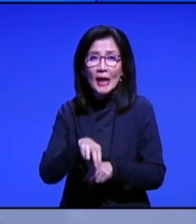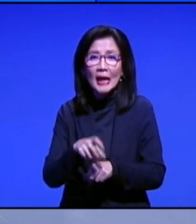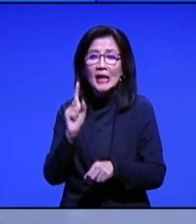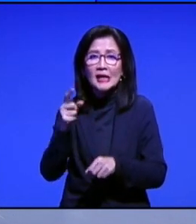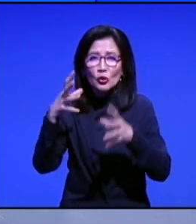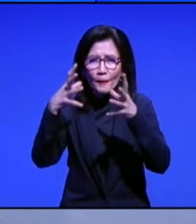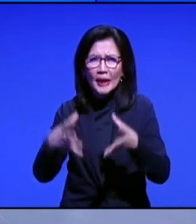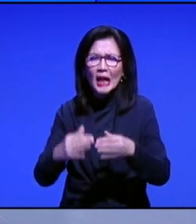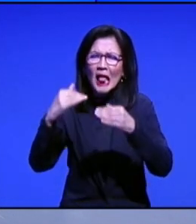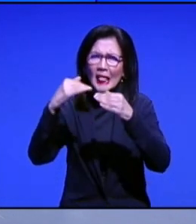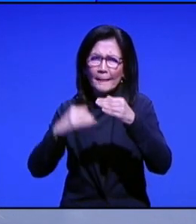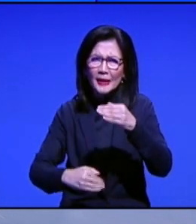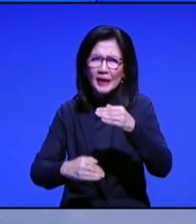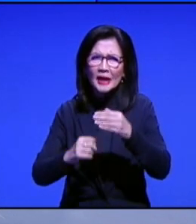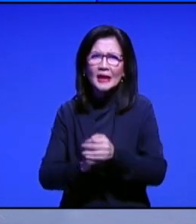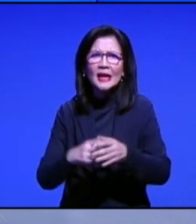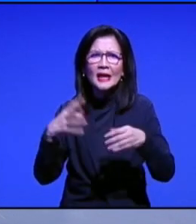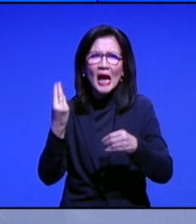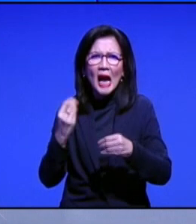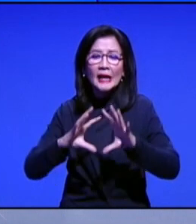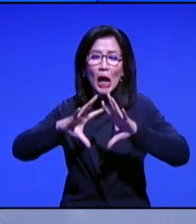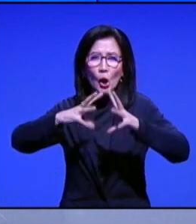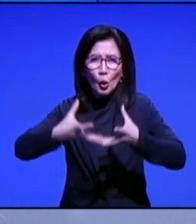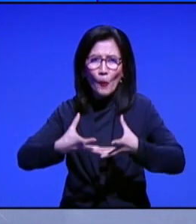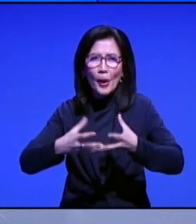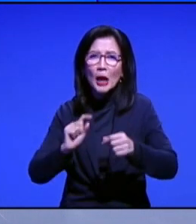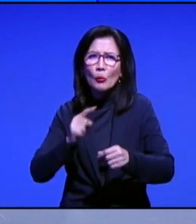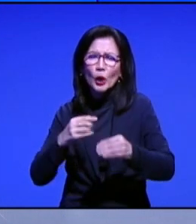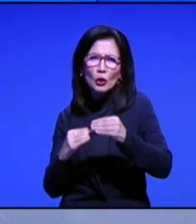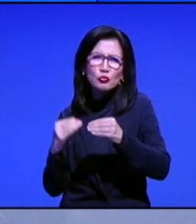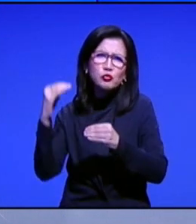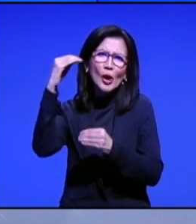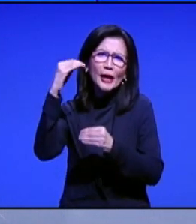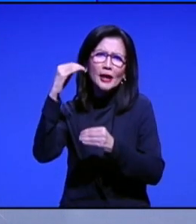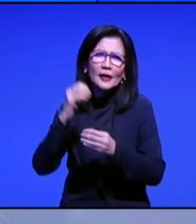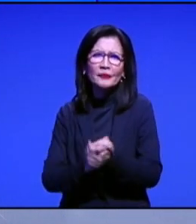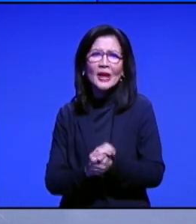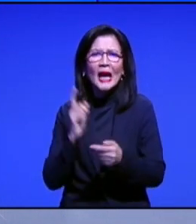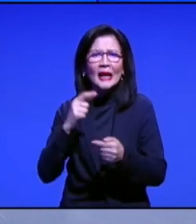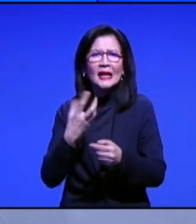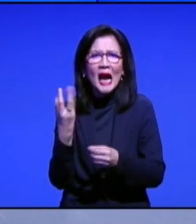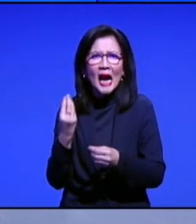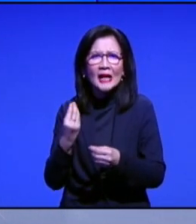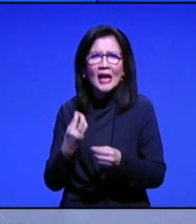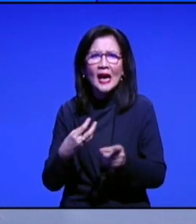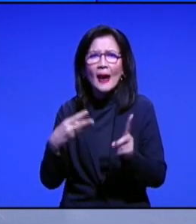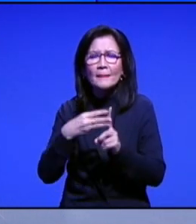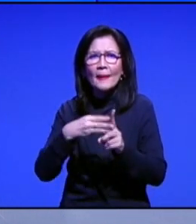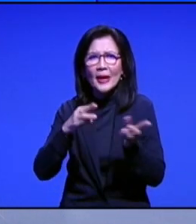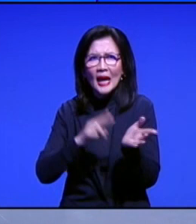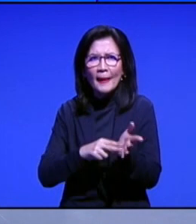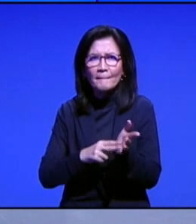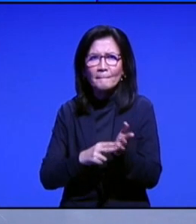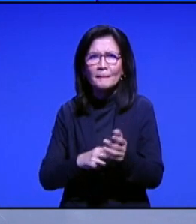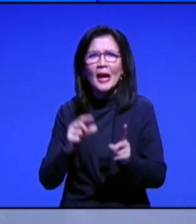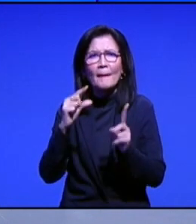Ini jauh lebih rendah dari harga acuan global yang sudah mulai menanjak naik. Ini bisa membuat harga BBM non-subsidi jenis